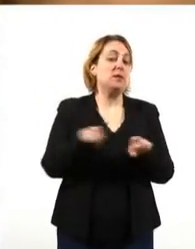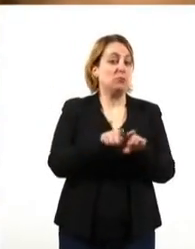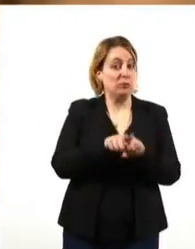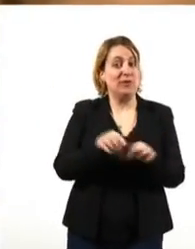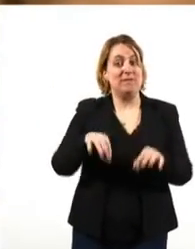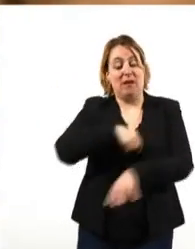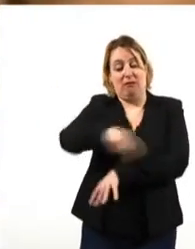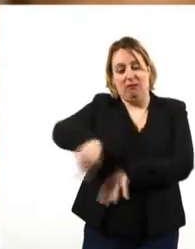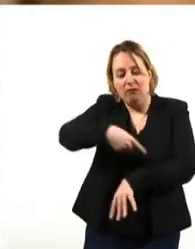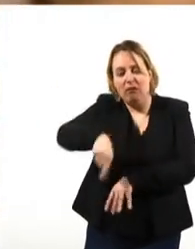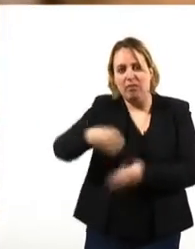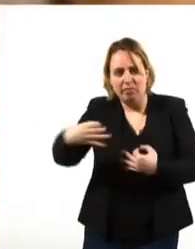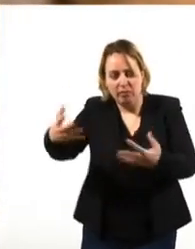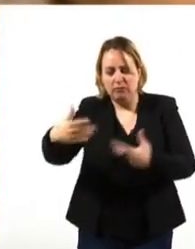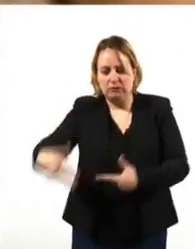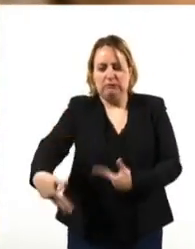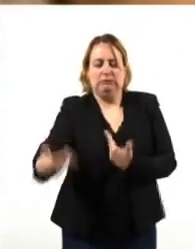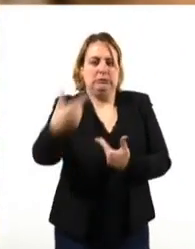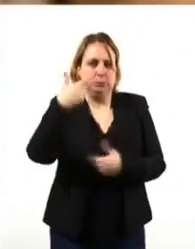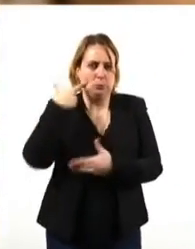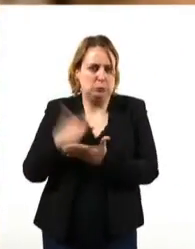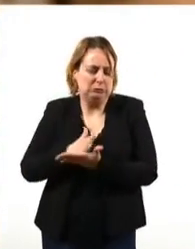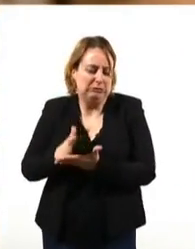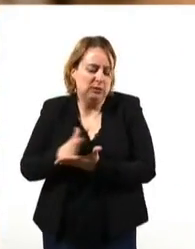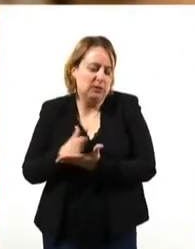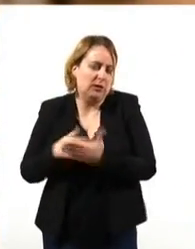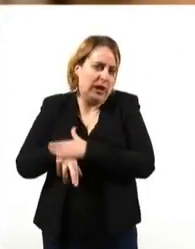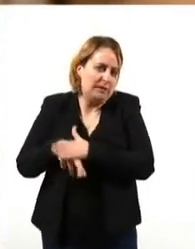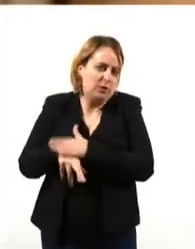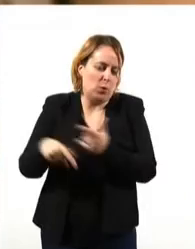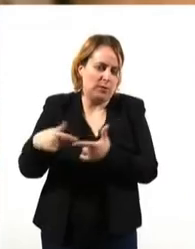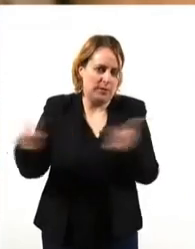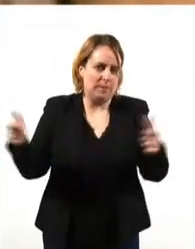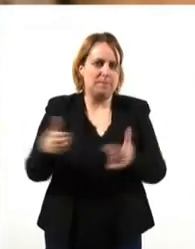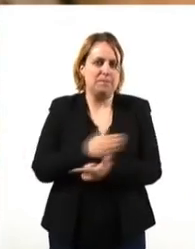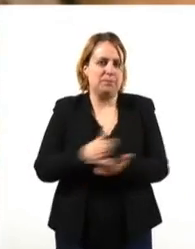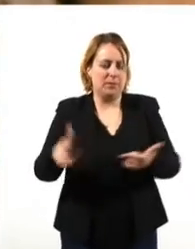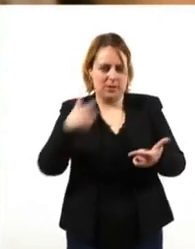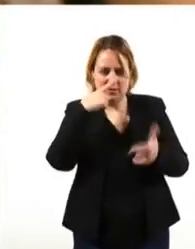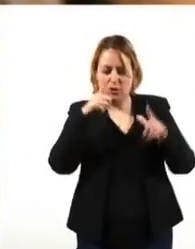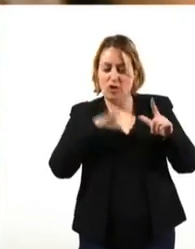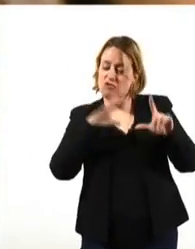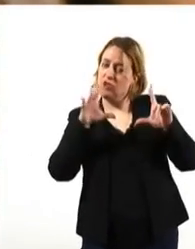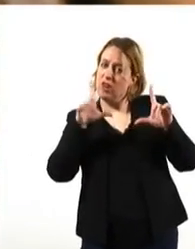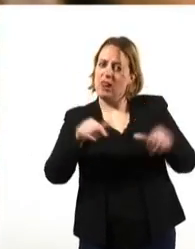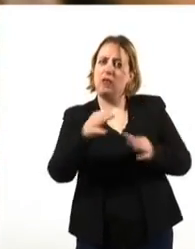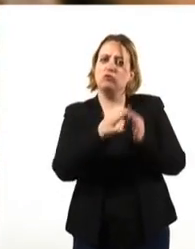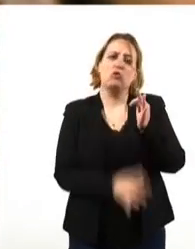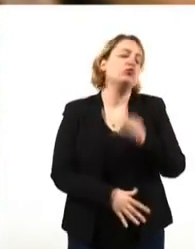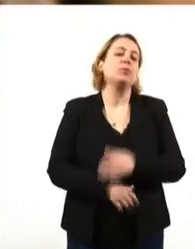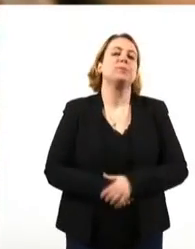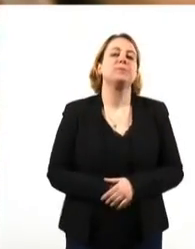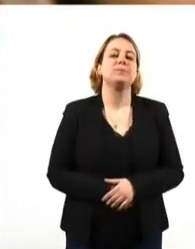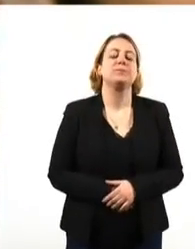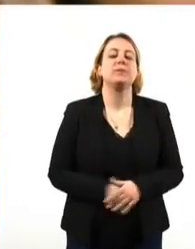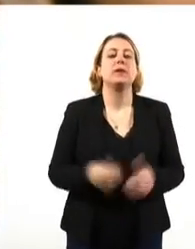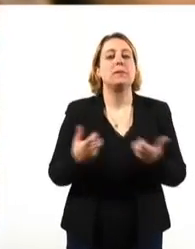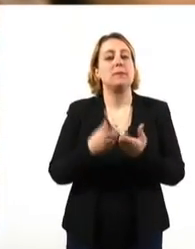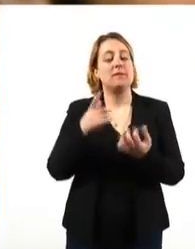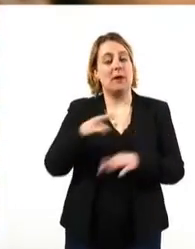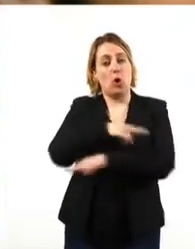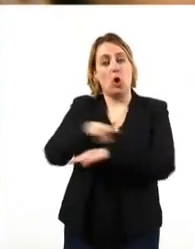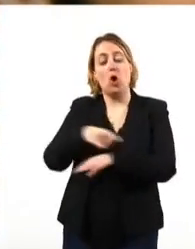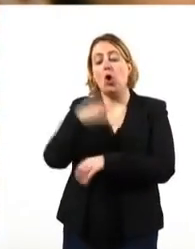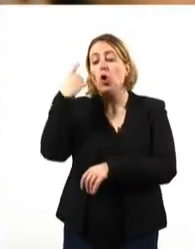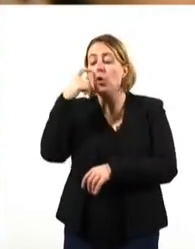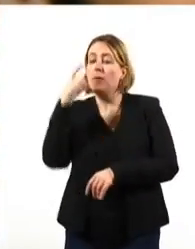à l'obtenir que dans les... dans les conditions financières que ça demande. Il y a des choses à faire sur le nombre d'heures. On voit que certains pays